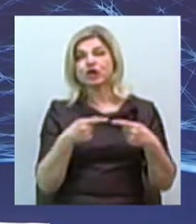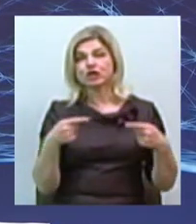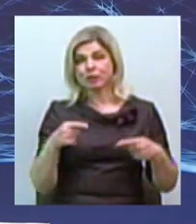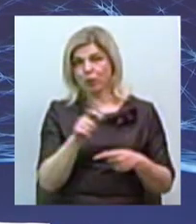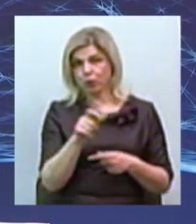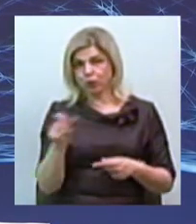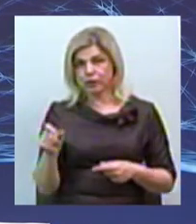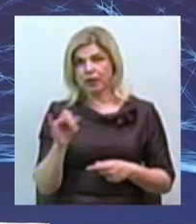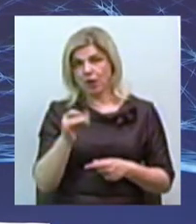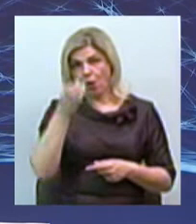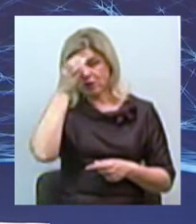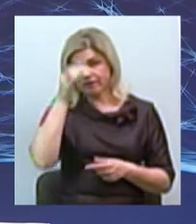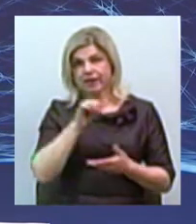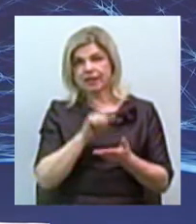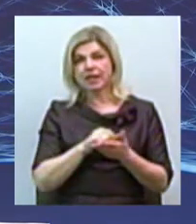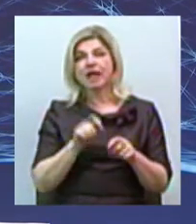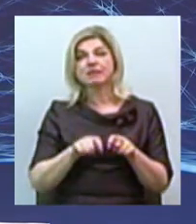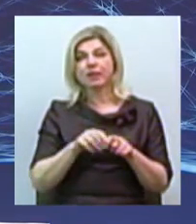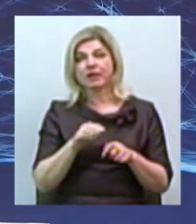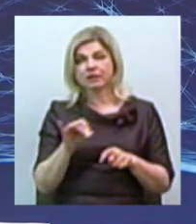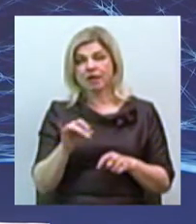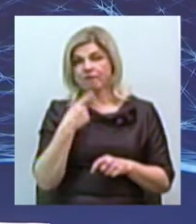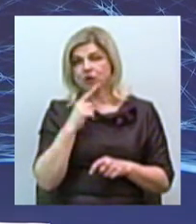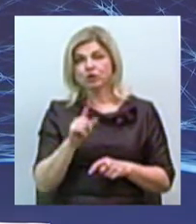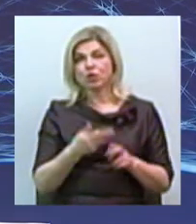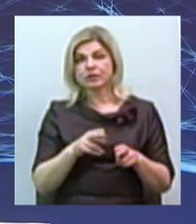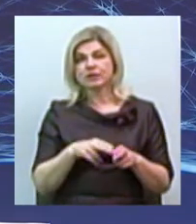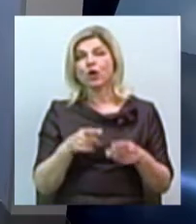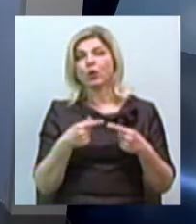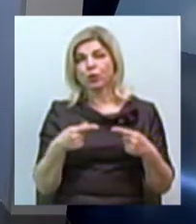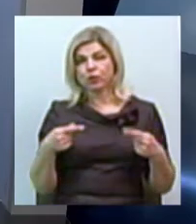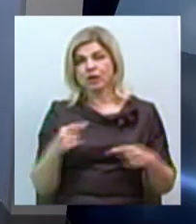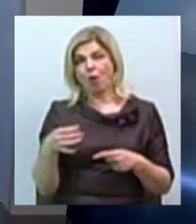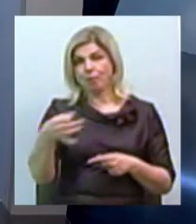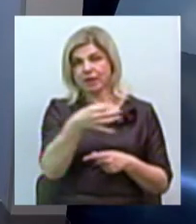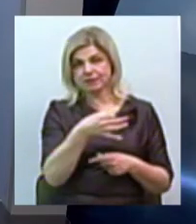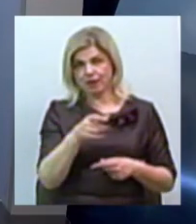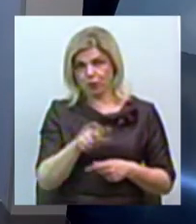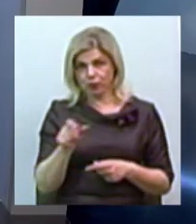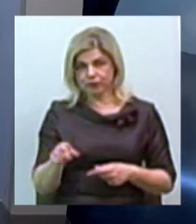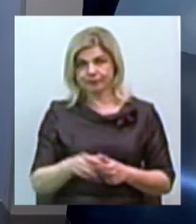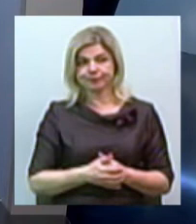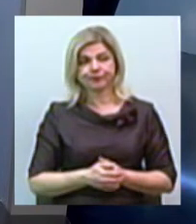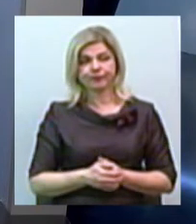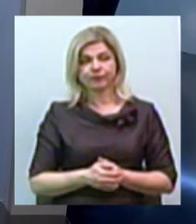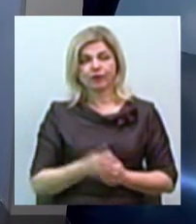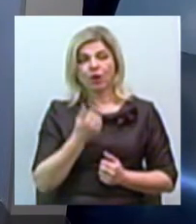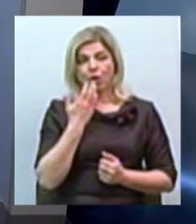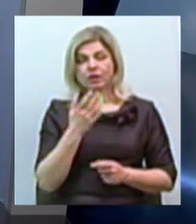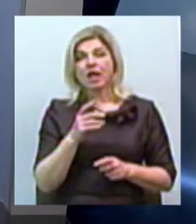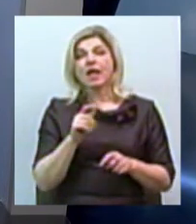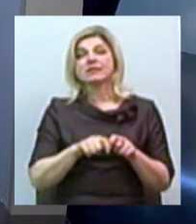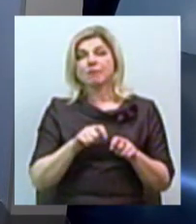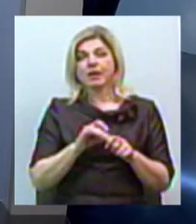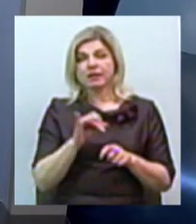освітні експерти, ми щойно сказали, що це незалежні люди з інших областей. Я вам хочу сказати, що коли освітні експерти